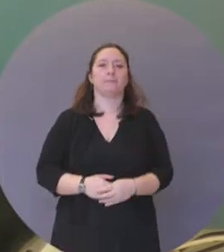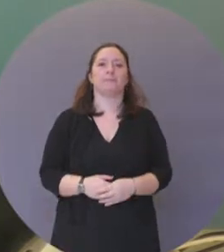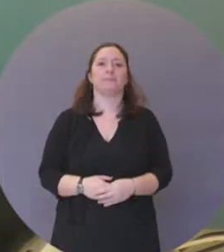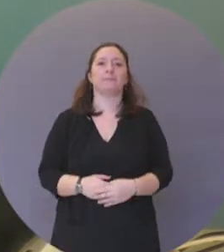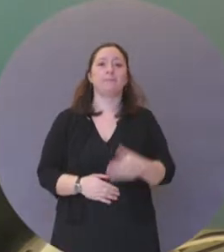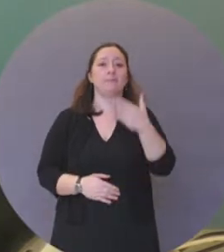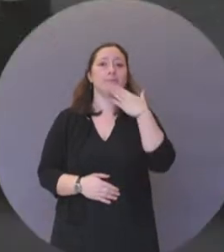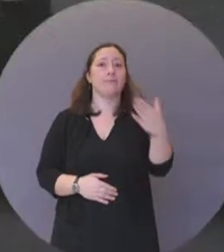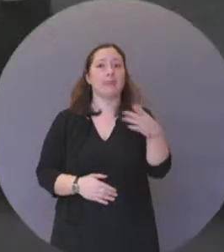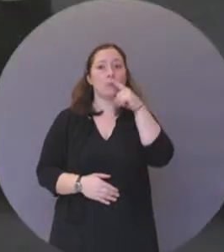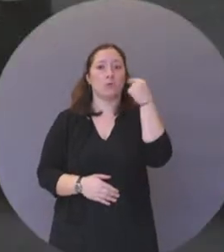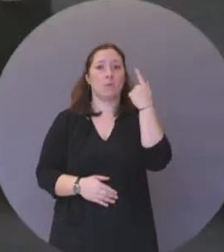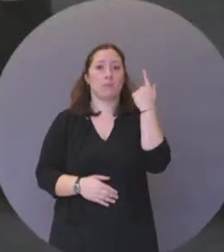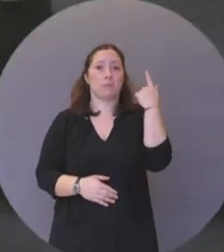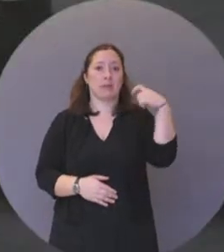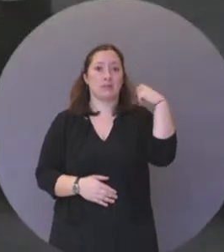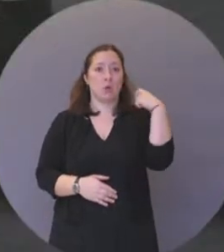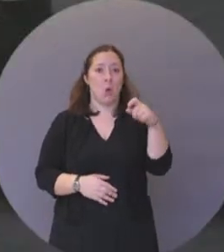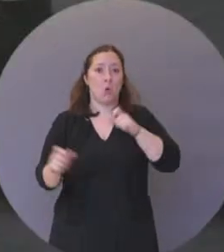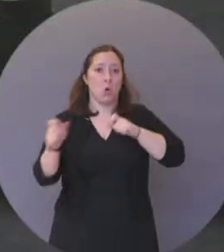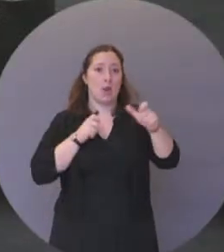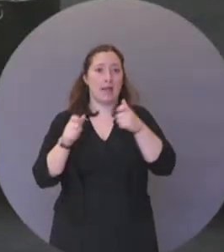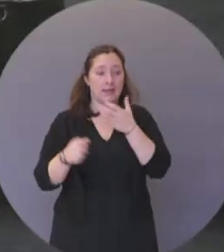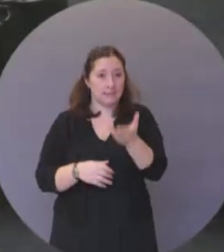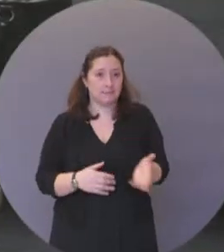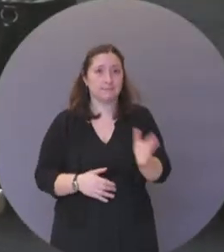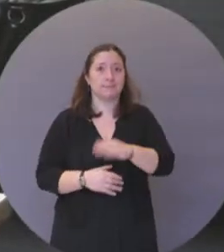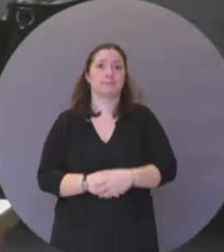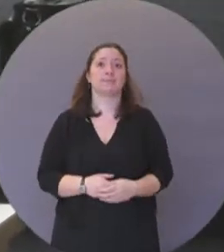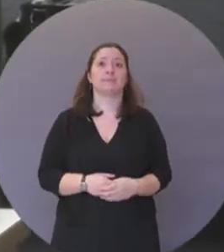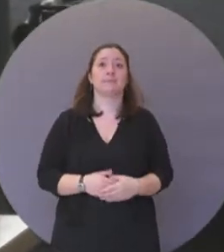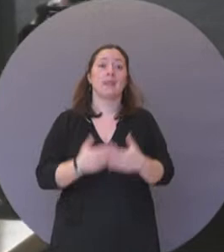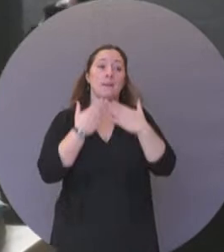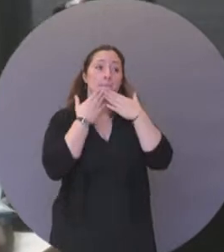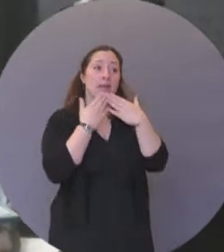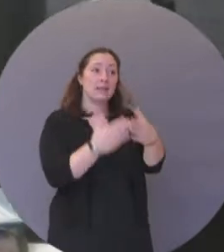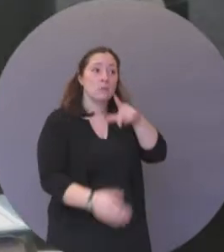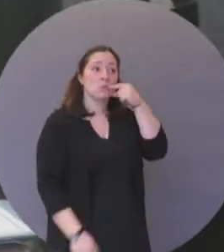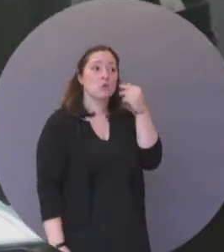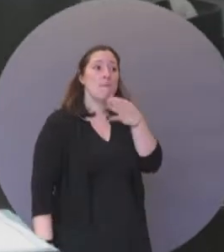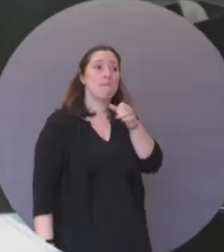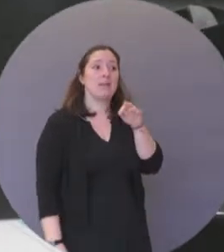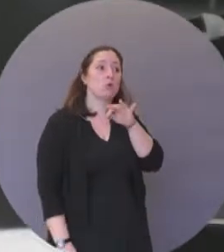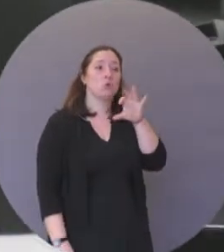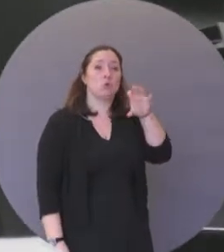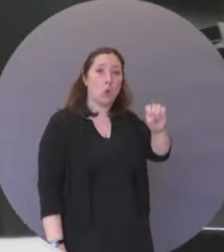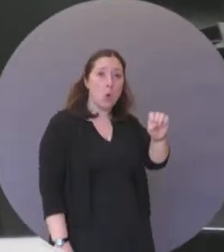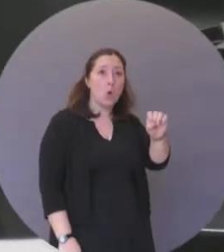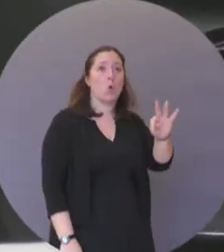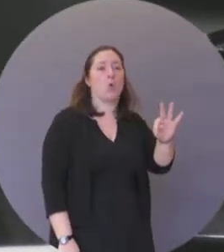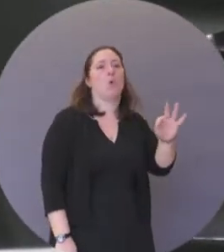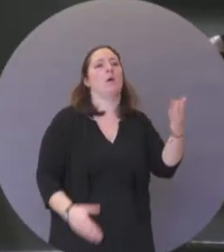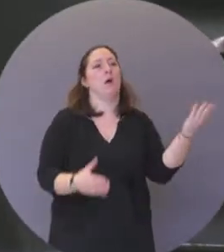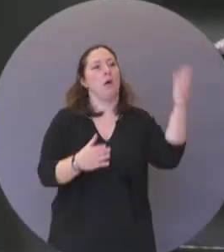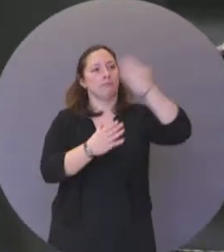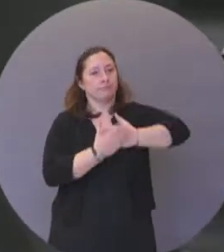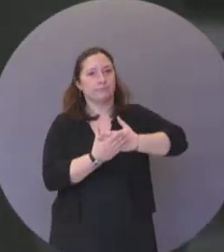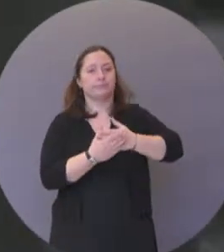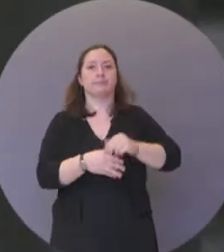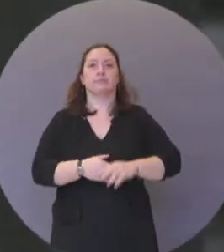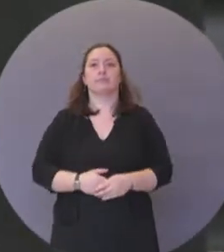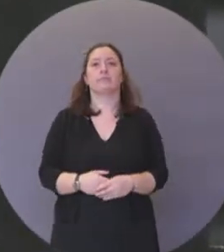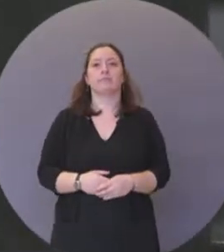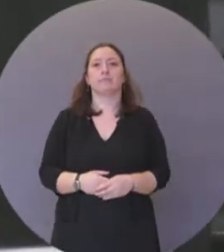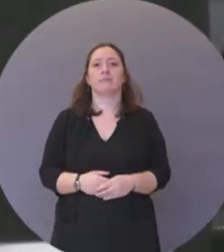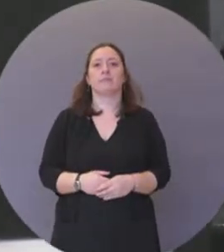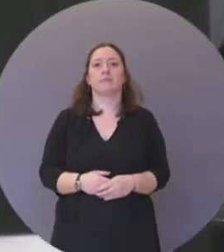le Président mes chers collègues c'est vrai que ce débat et je remercie Dominique métaux de l'avoir mis ce matin au sein de notre hémicycle